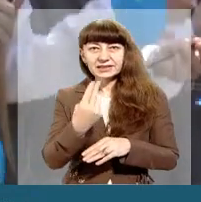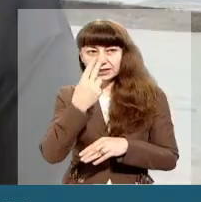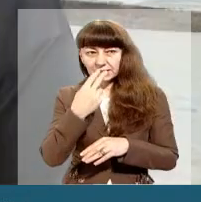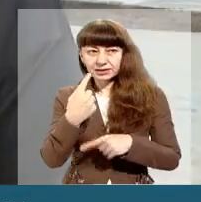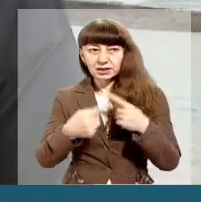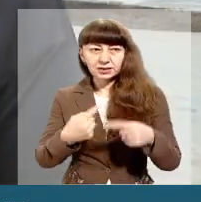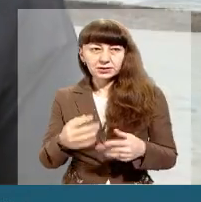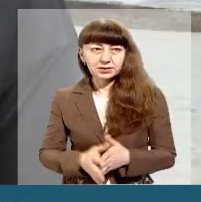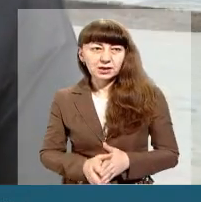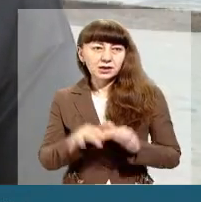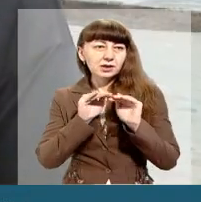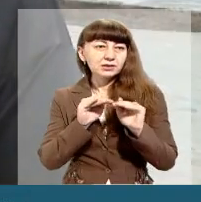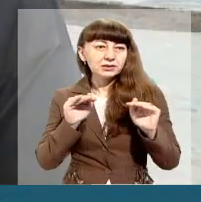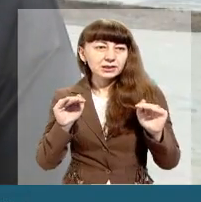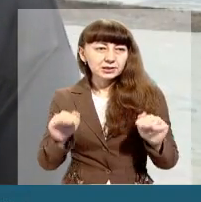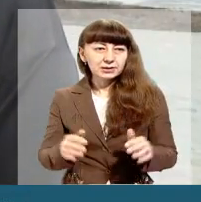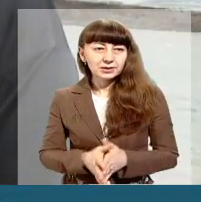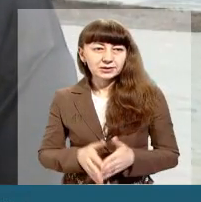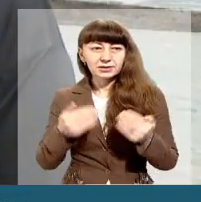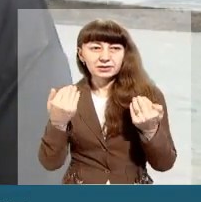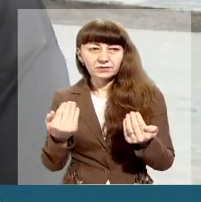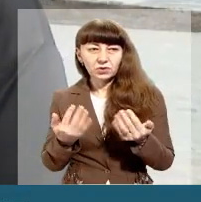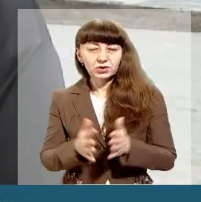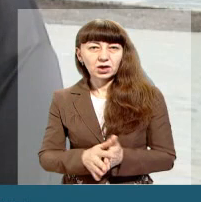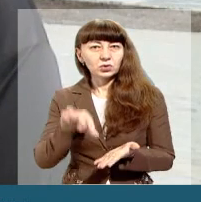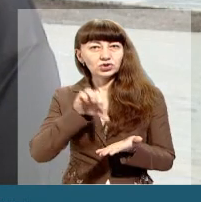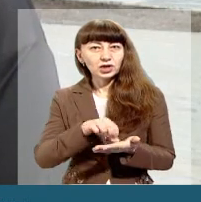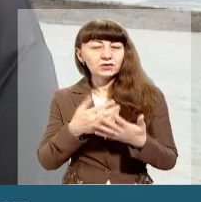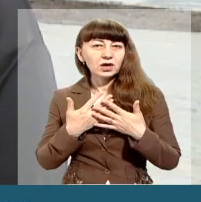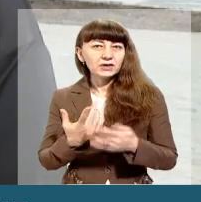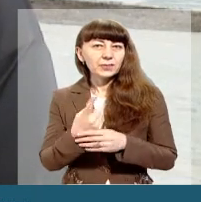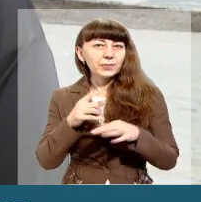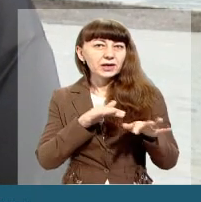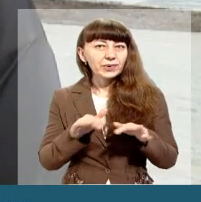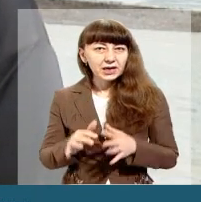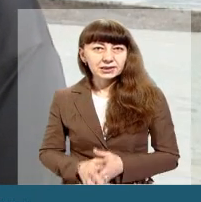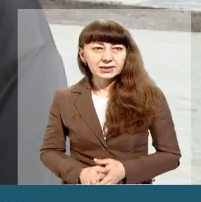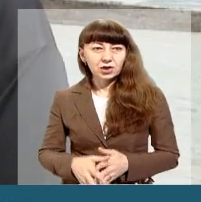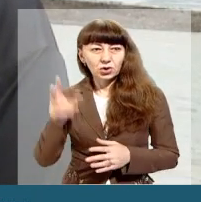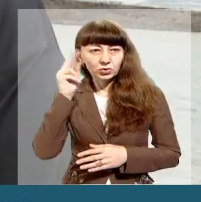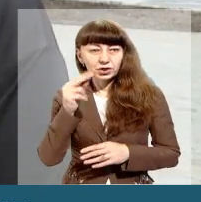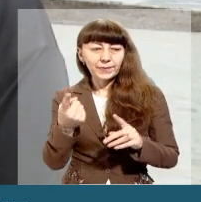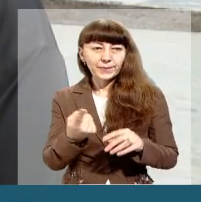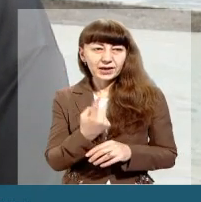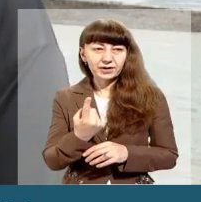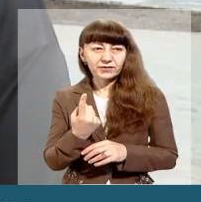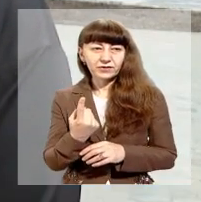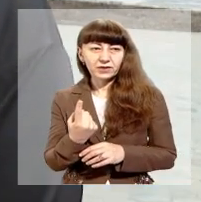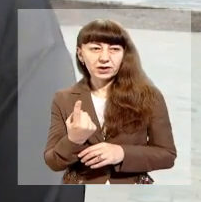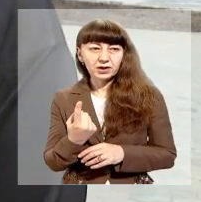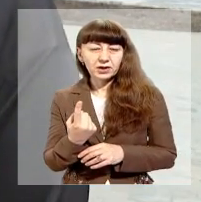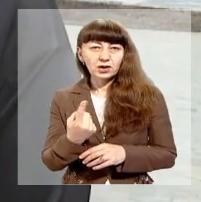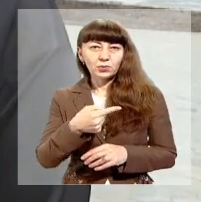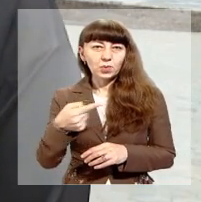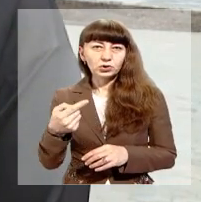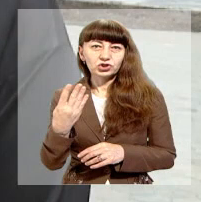традиций. Наши дети сегодня принимают активное участие в данном мероприятии. Учащиеся